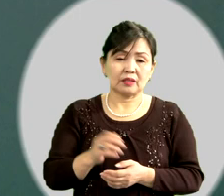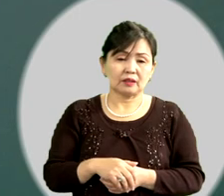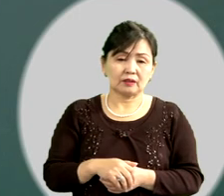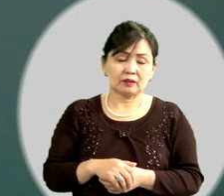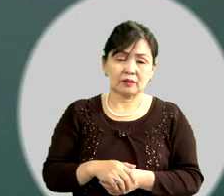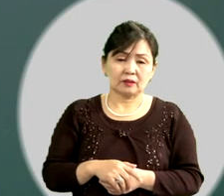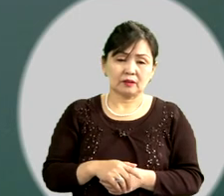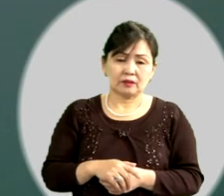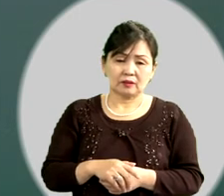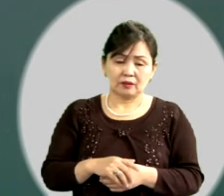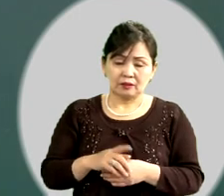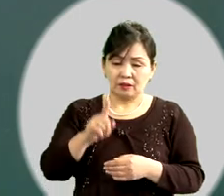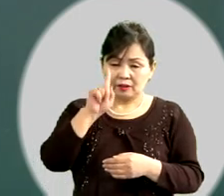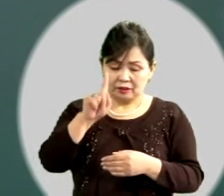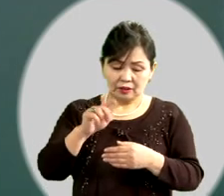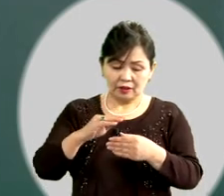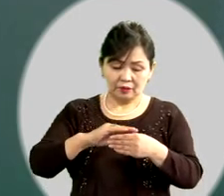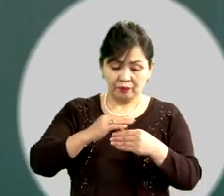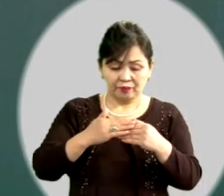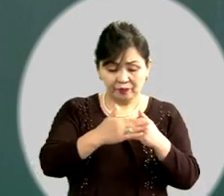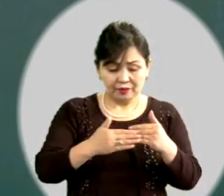1 талсын талбайн хэмжээ.